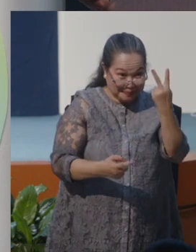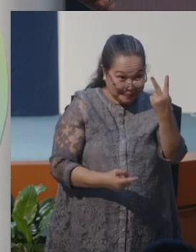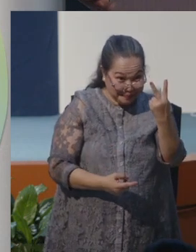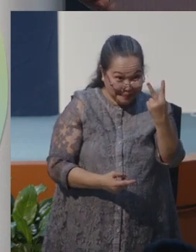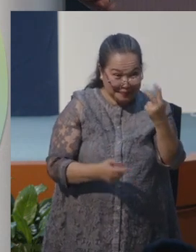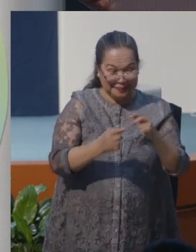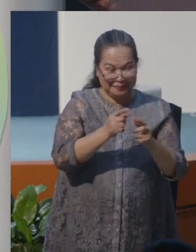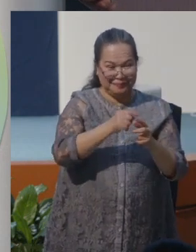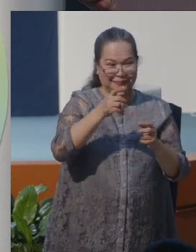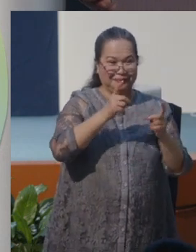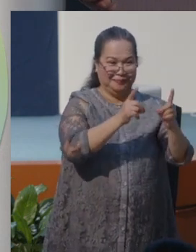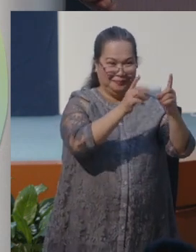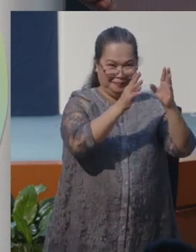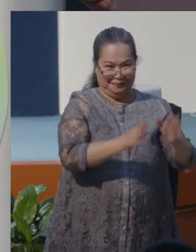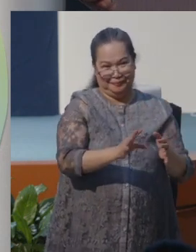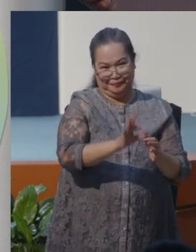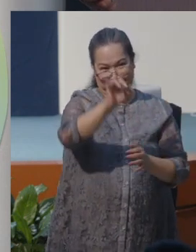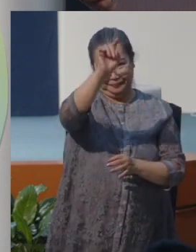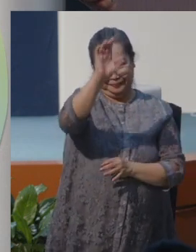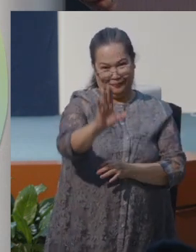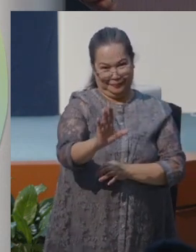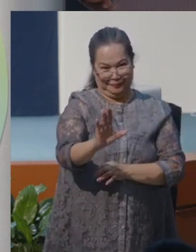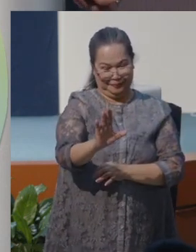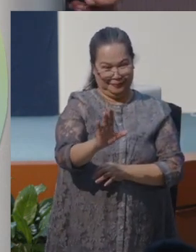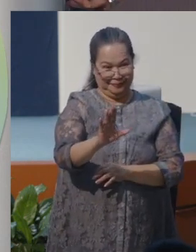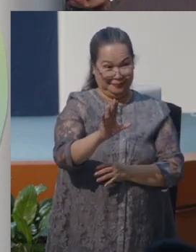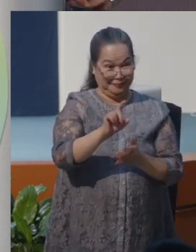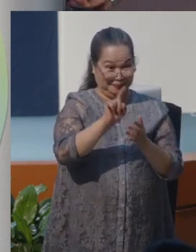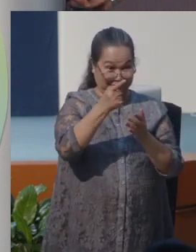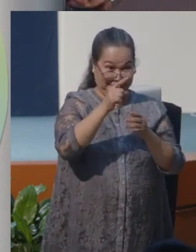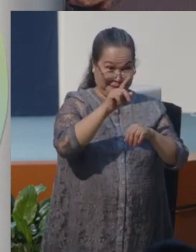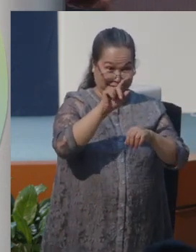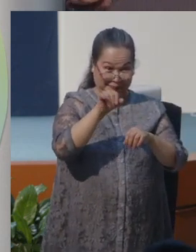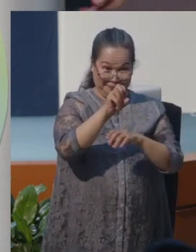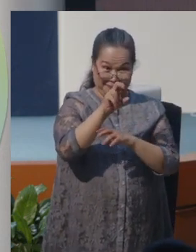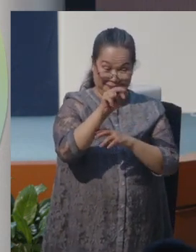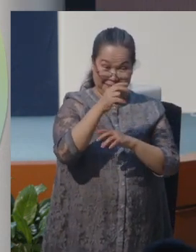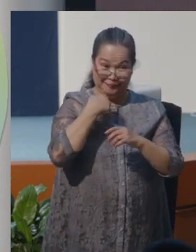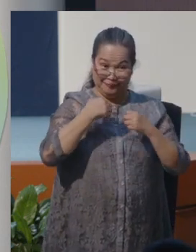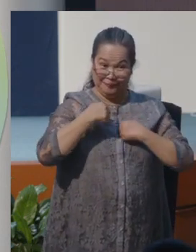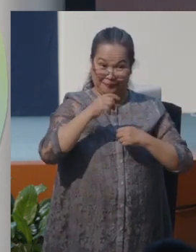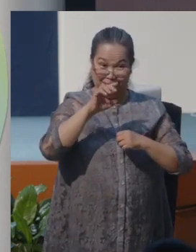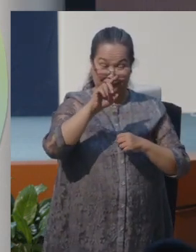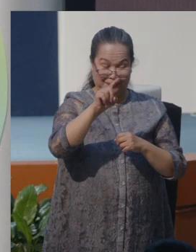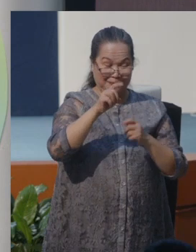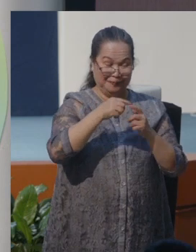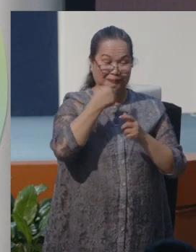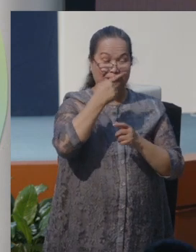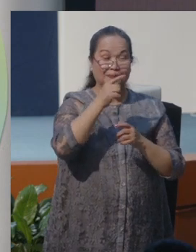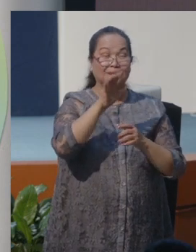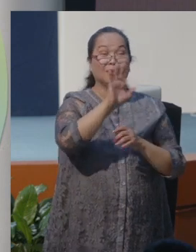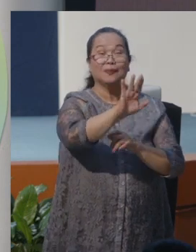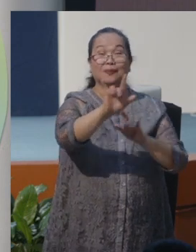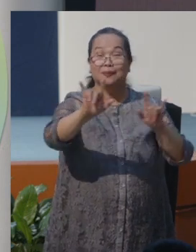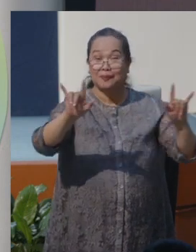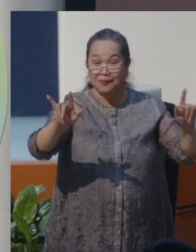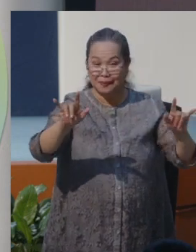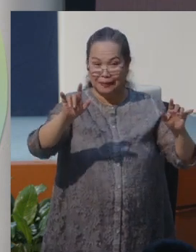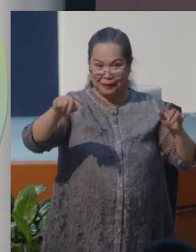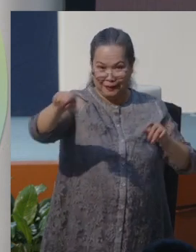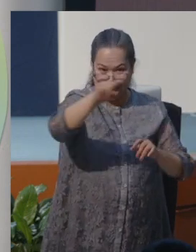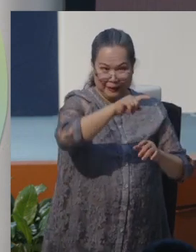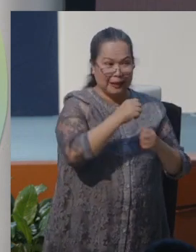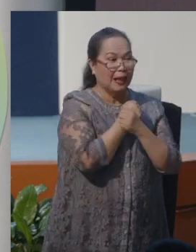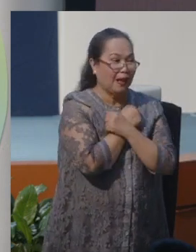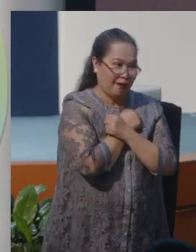disciple of love. Sa 1 John 4:7, ang kanyang battle cry ay ganito, Beloved, let us love